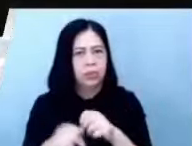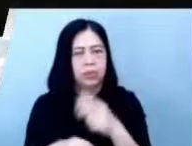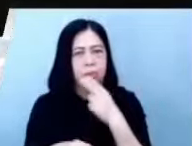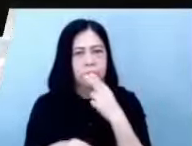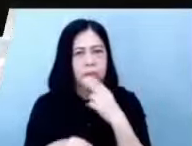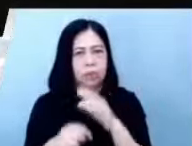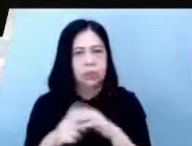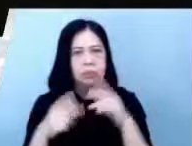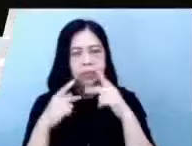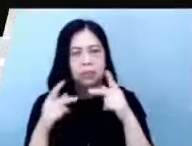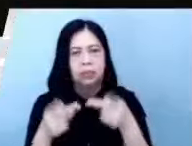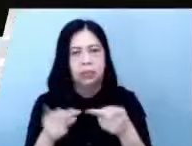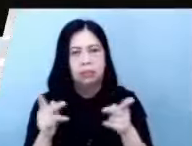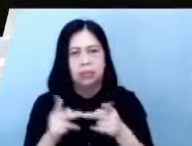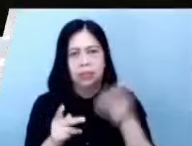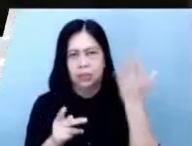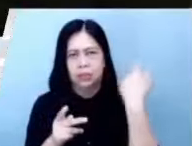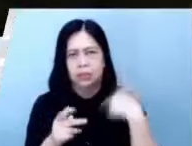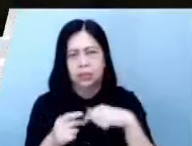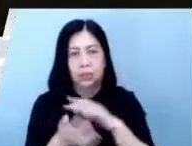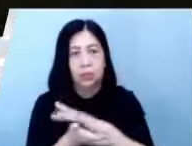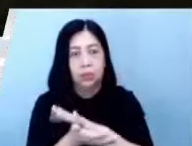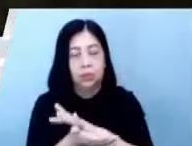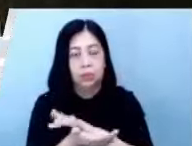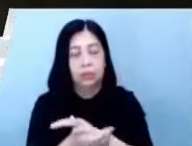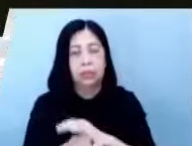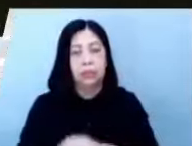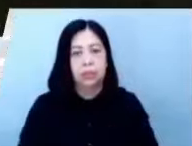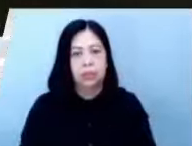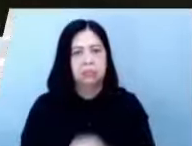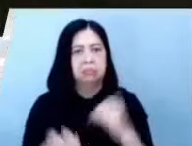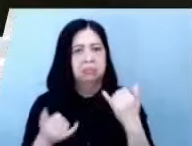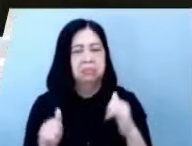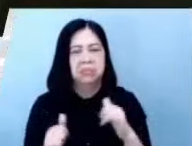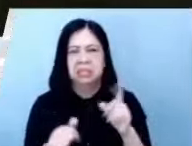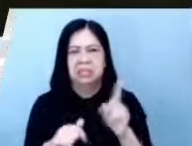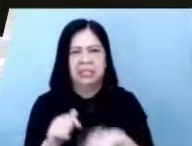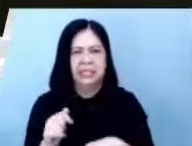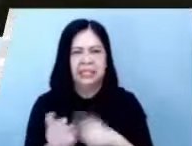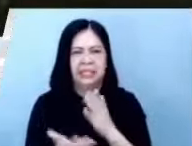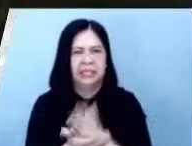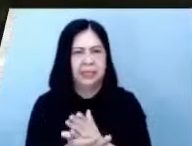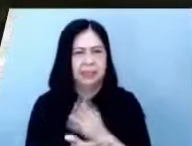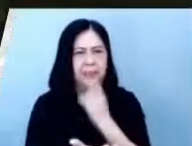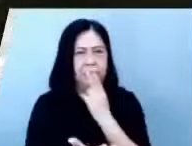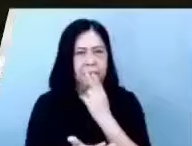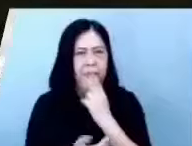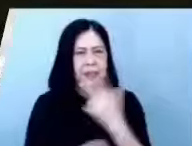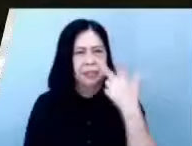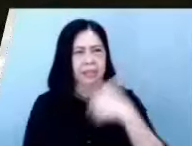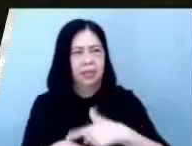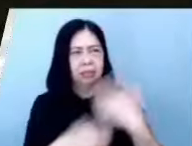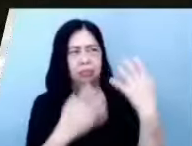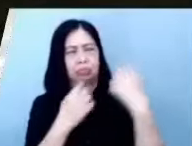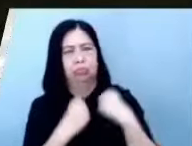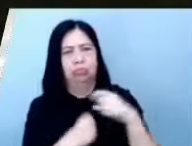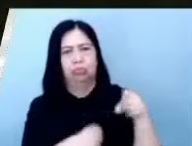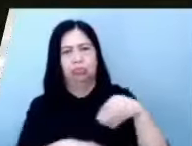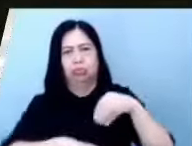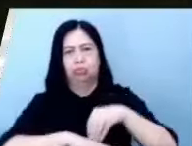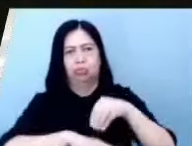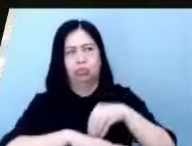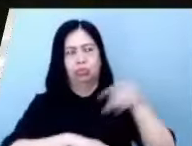noong kasagsagan ng COVID-19 pandemic, hindi pa rin niya ito matantanan. Tatlong beses dyan sa tindahan dyan, no? Nung pandemic